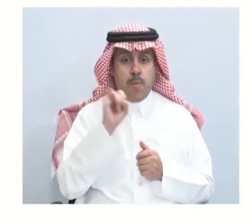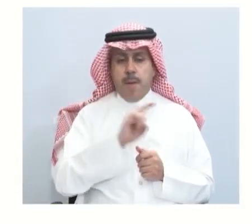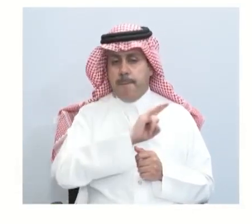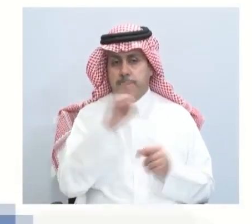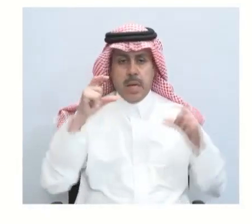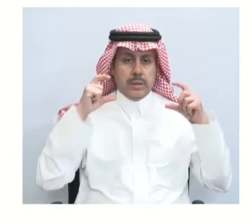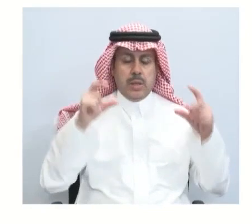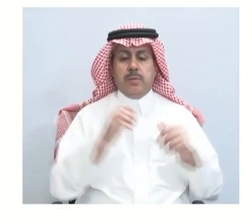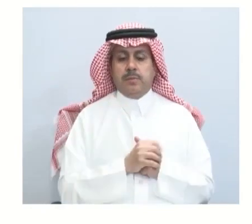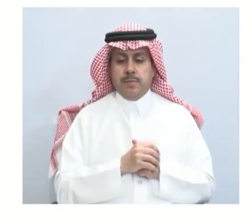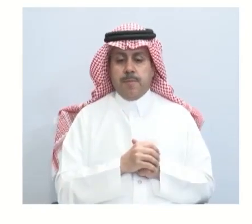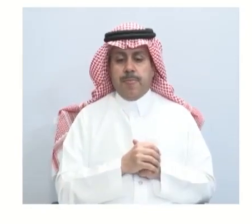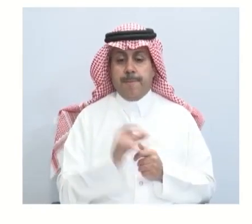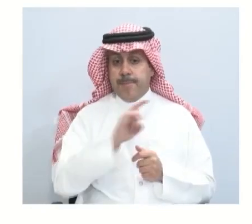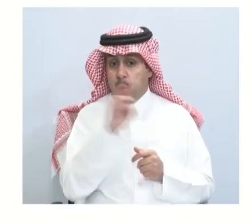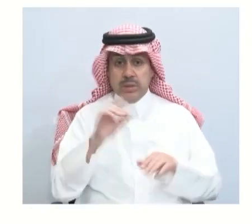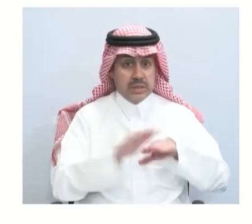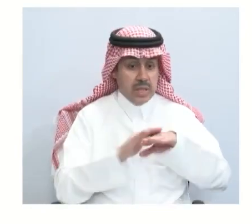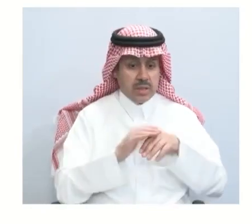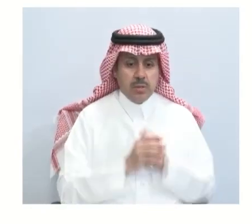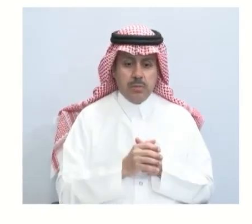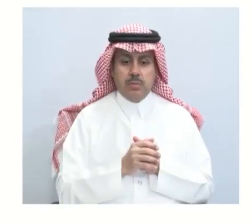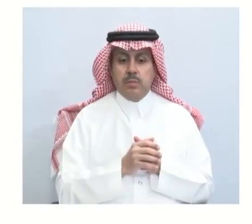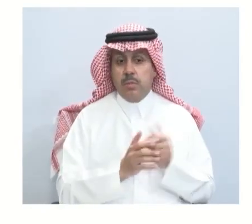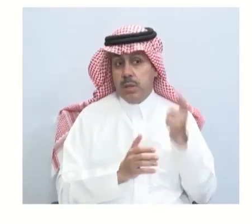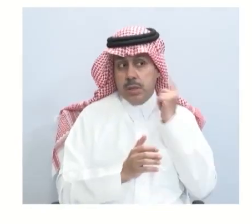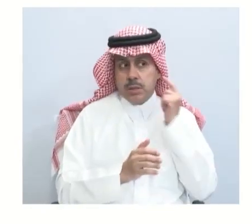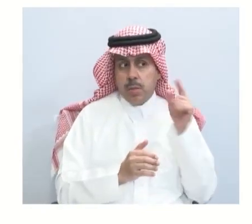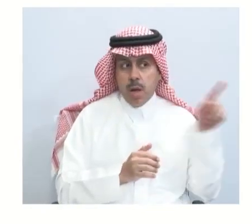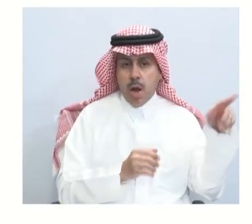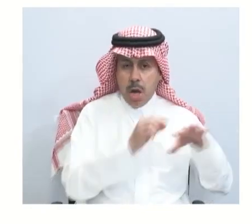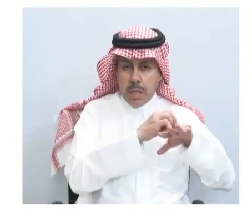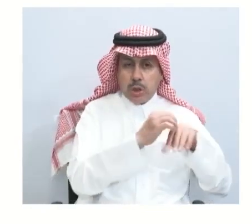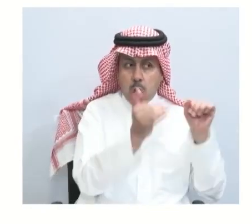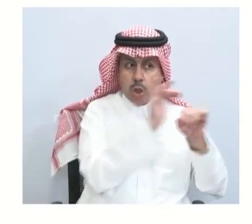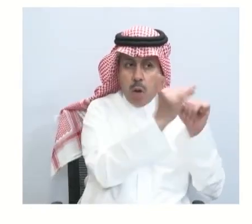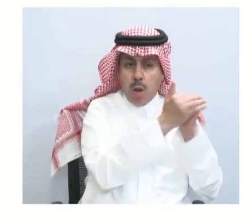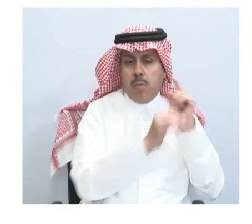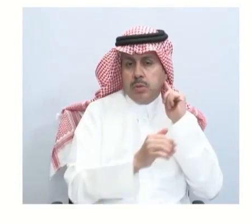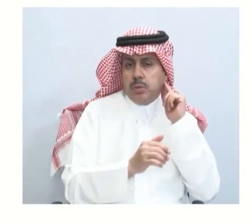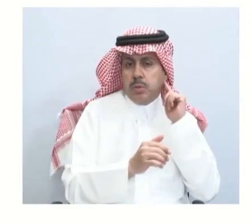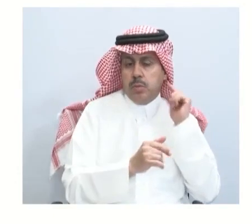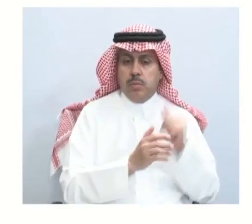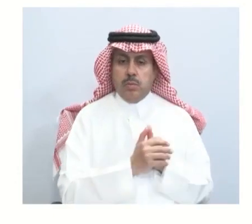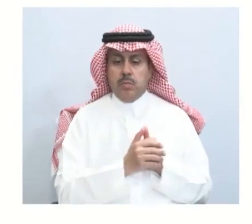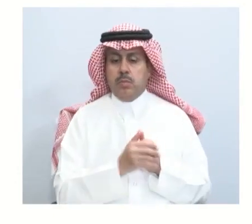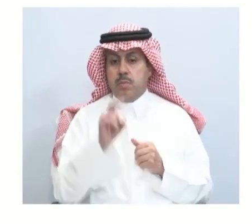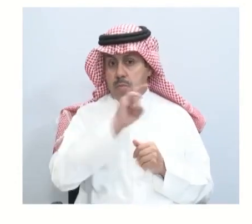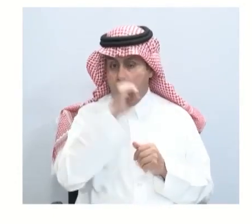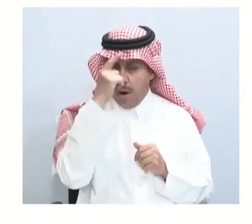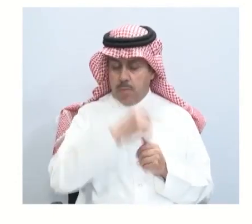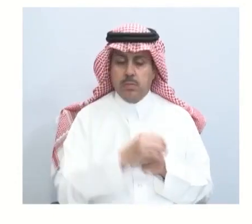دليل كذلك معنى ولا تحسسوا التحسس هو الاستماع لحديث القوم